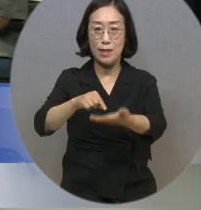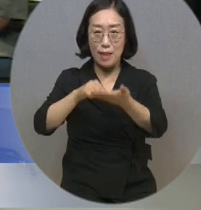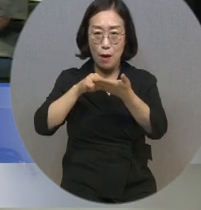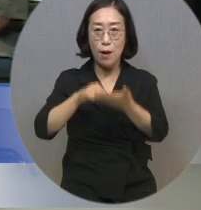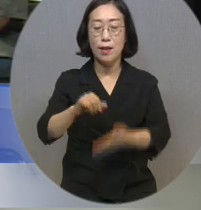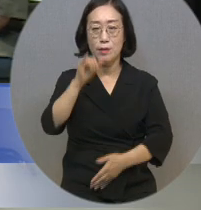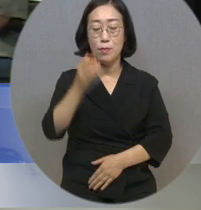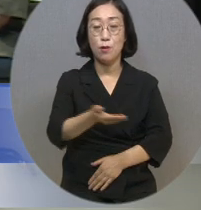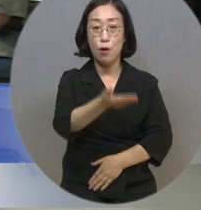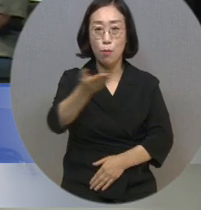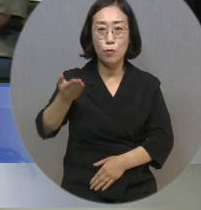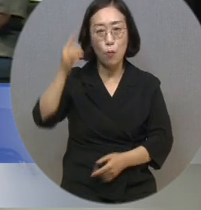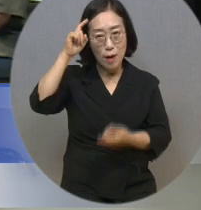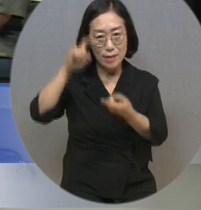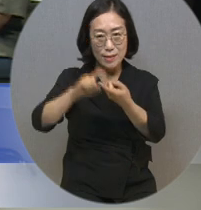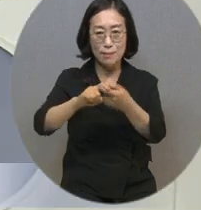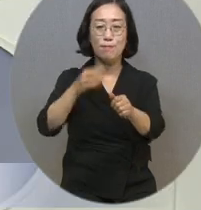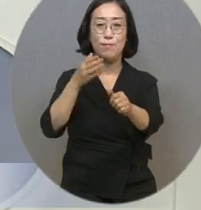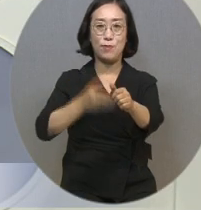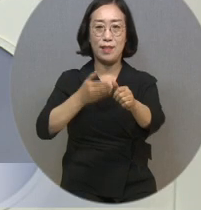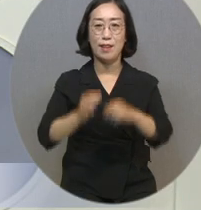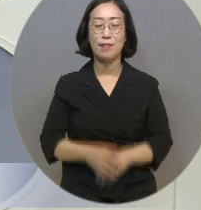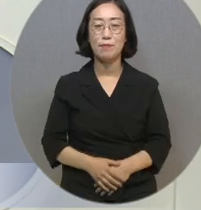방송됩니다. 많은 시청 바랍니다.